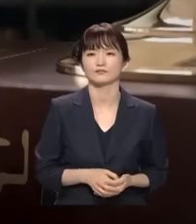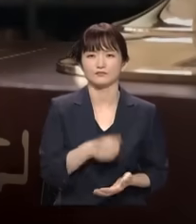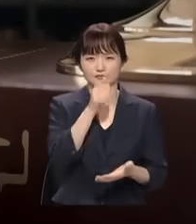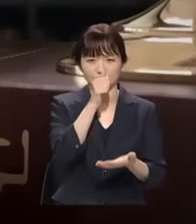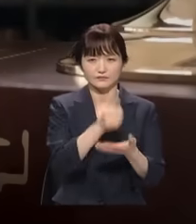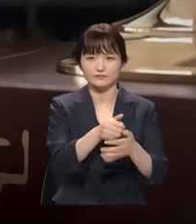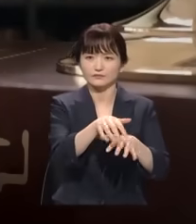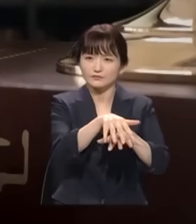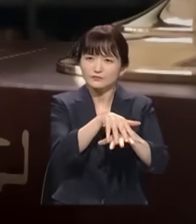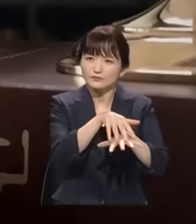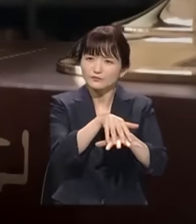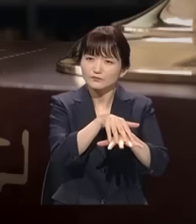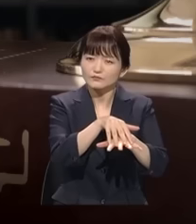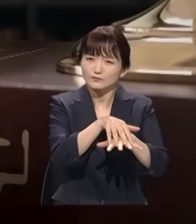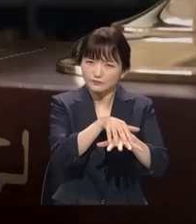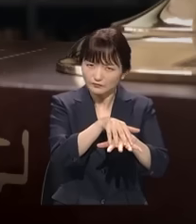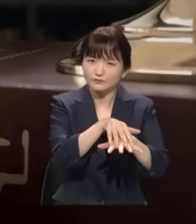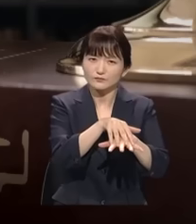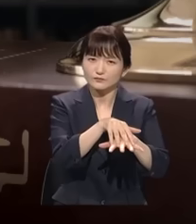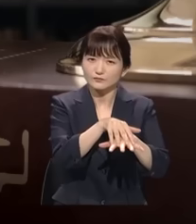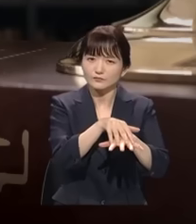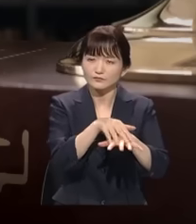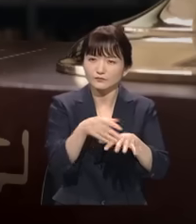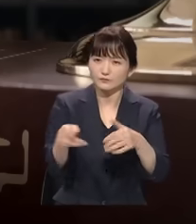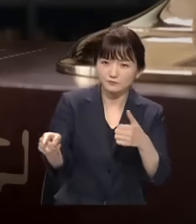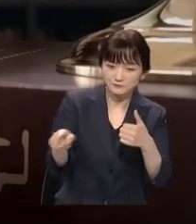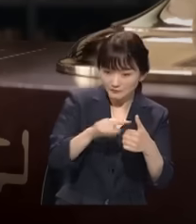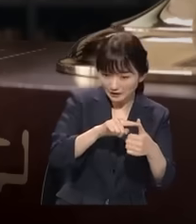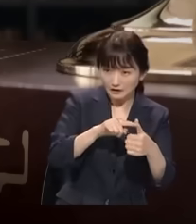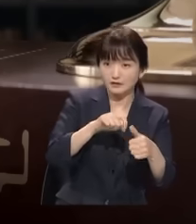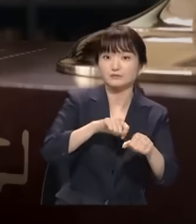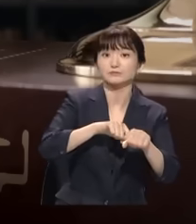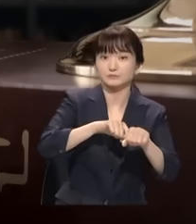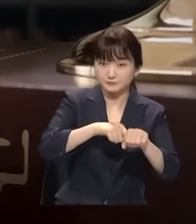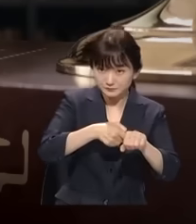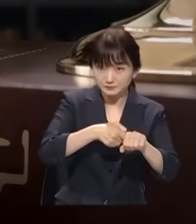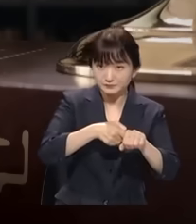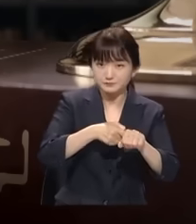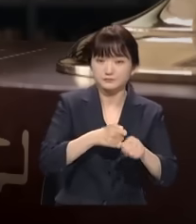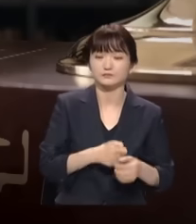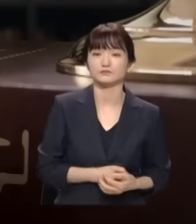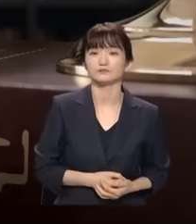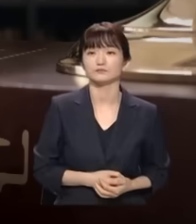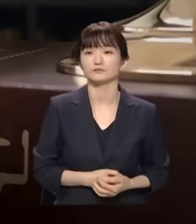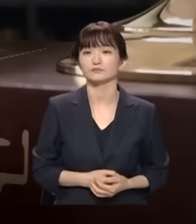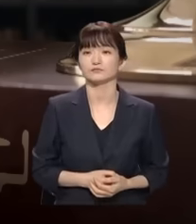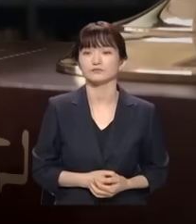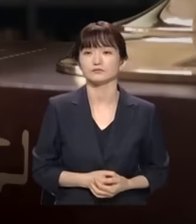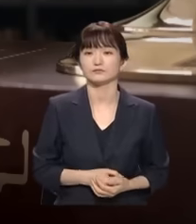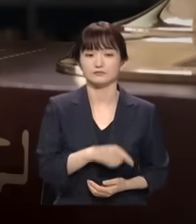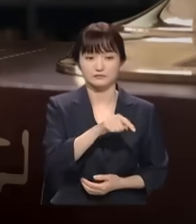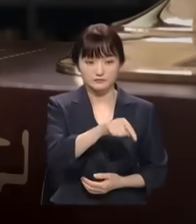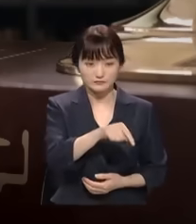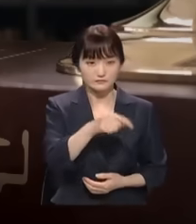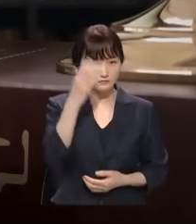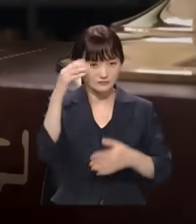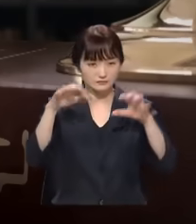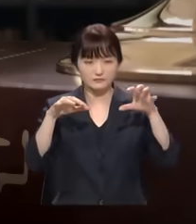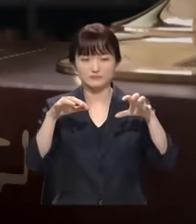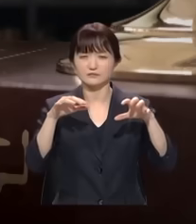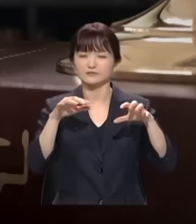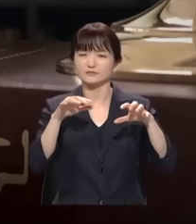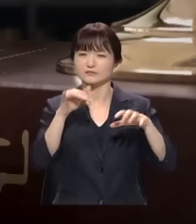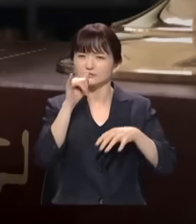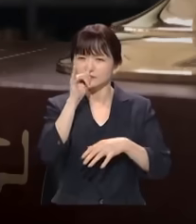조직을 만들기만 하면 또 가입하기만 하면 처벌받는 법입니다이 법이 정말 우리나라에만 있는